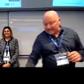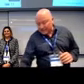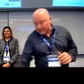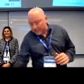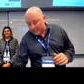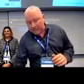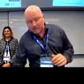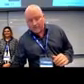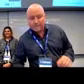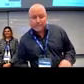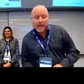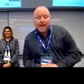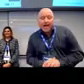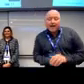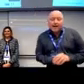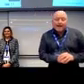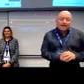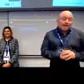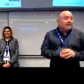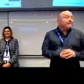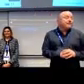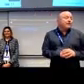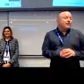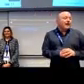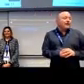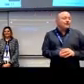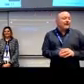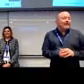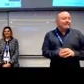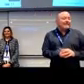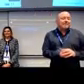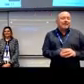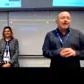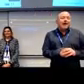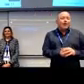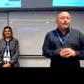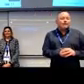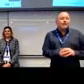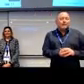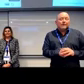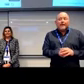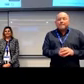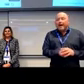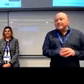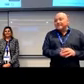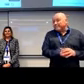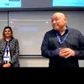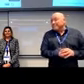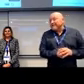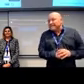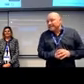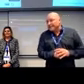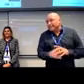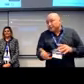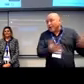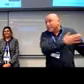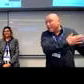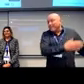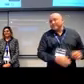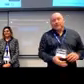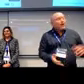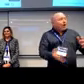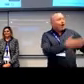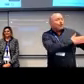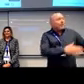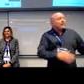chose qui existe déjà. Les défis qu'on a rencontrés, évidemment, on a vu que c'était peut-être plus facile, on ne le saura